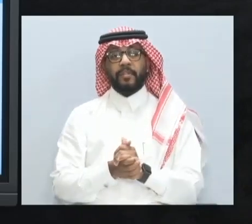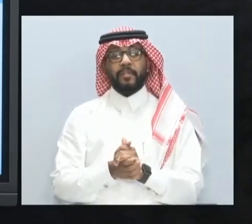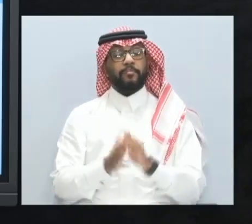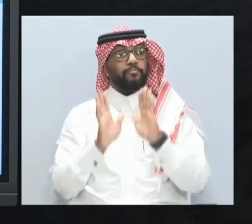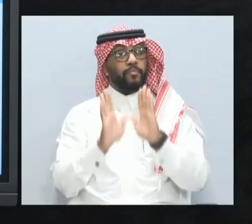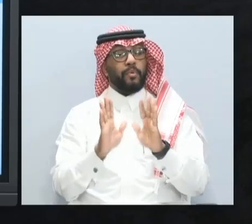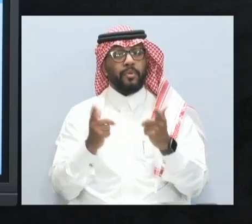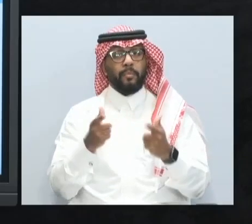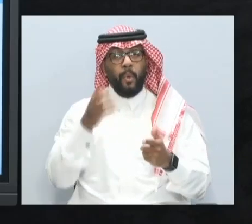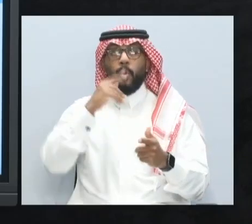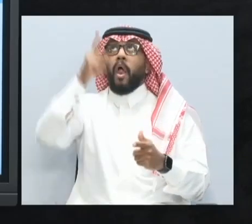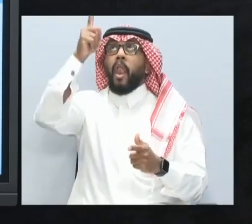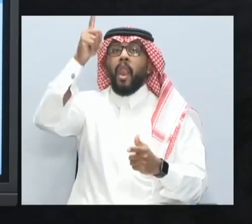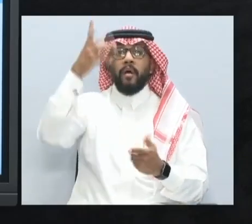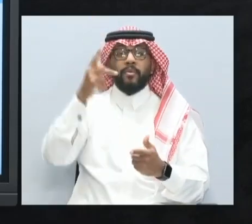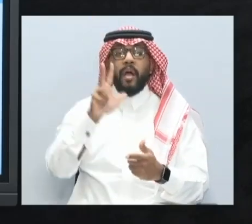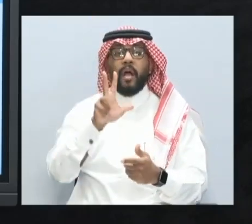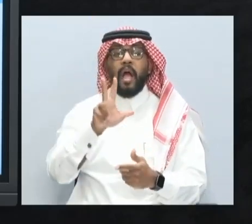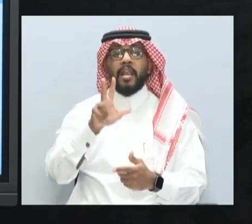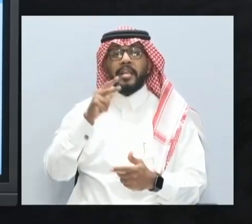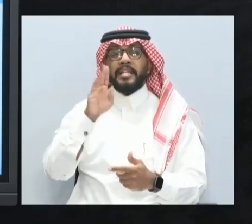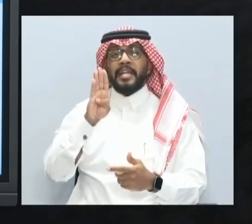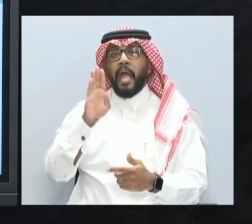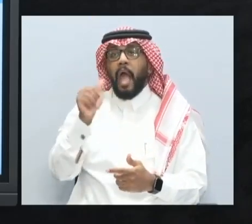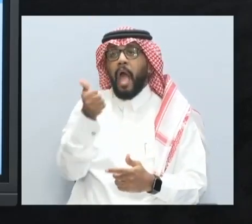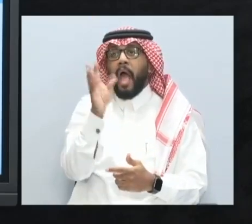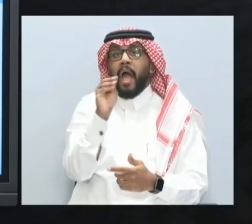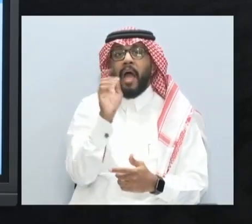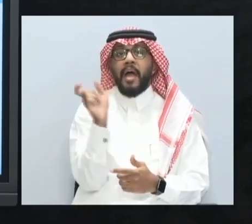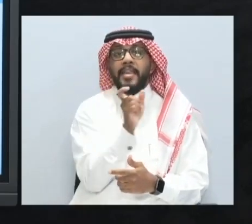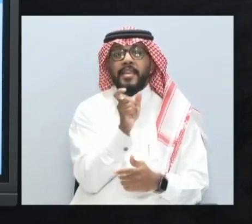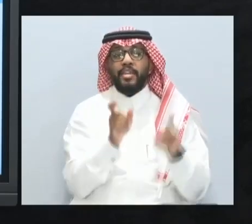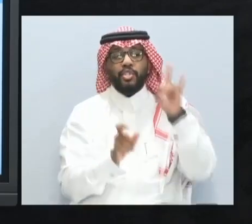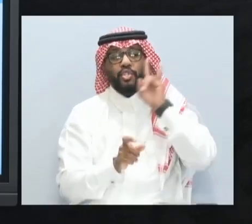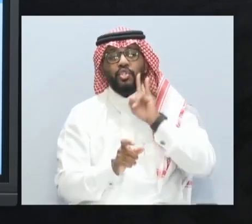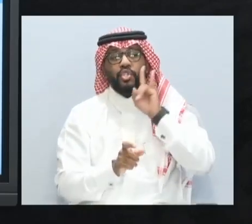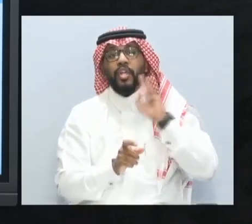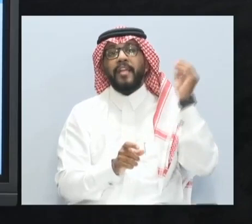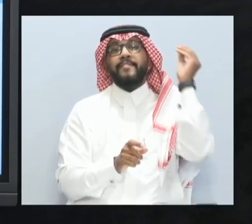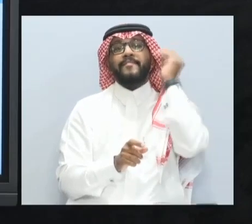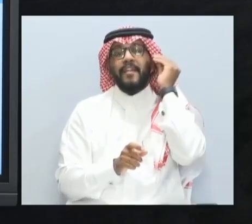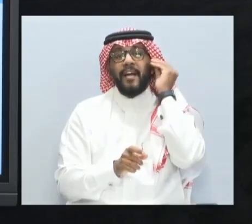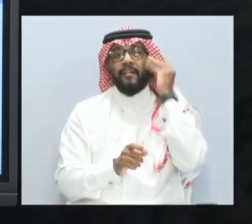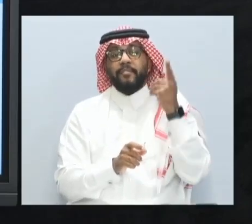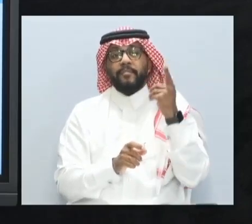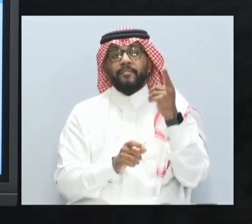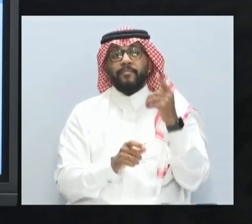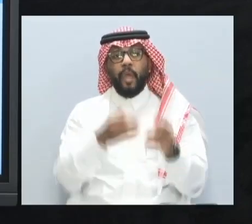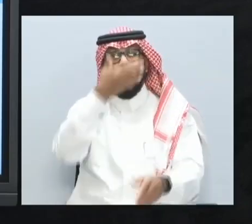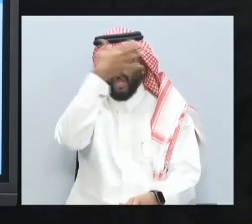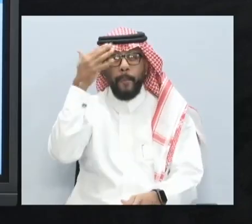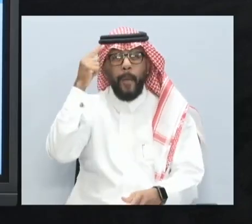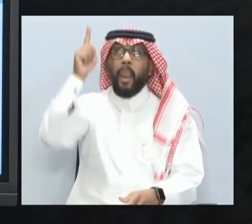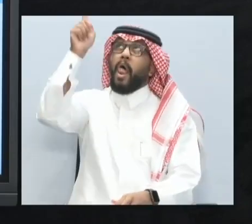حقيقه الامر غيب عند الكاهن فلكن الشيطان يعلمه فليس غيبا مطلق ف حقيقه